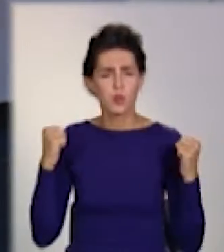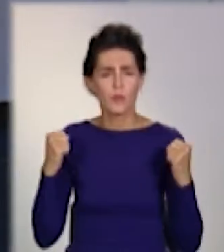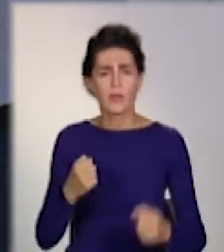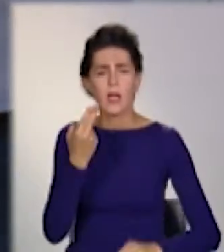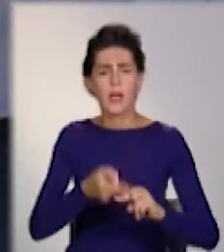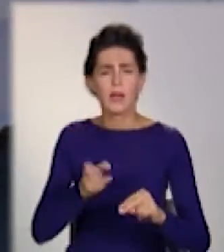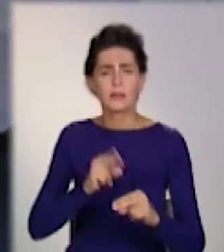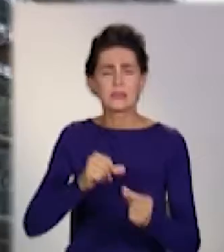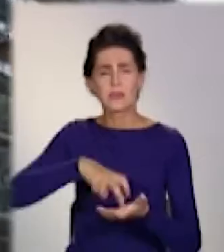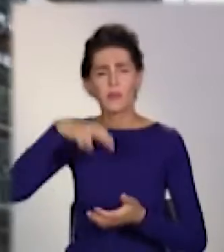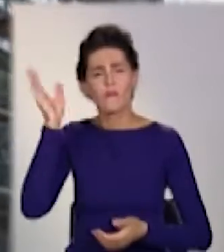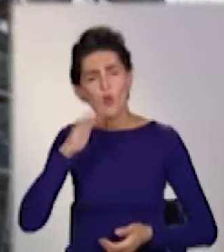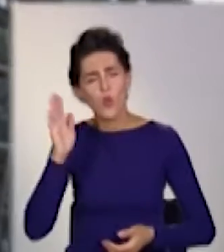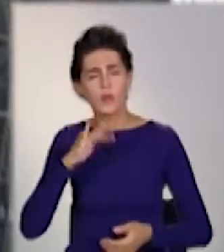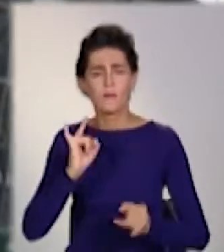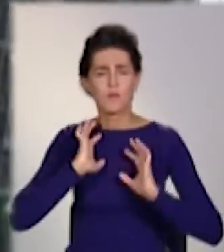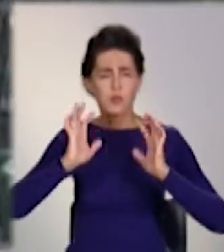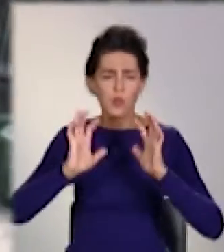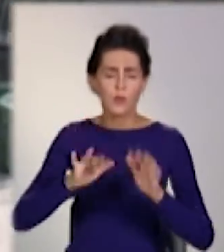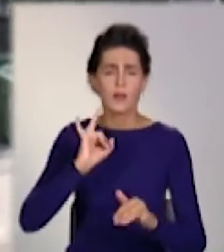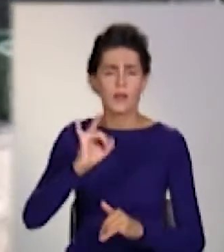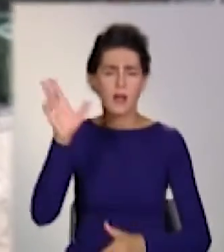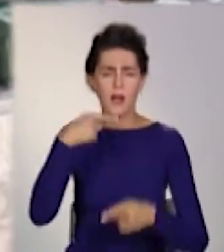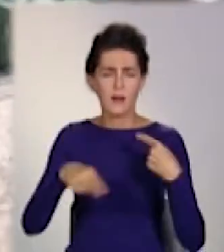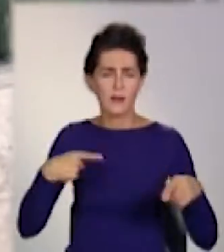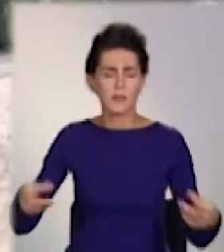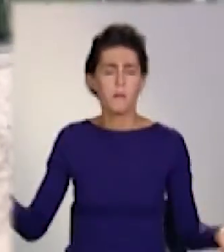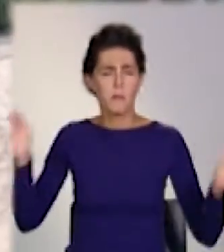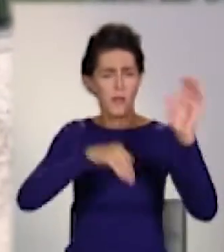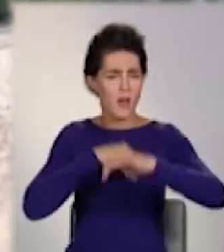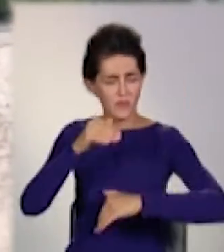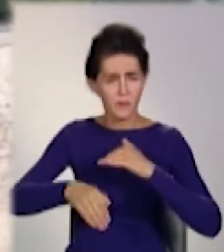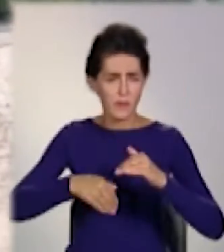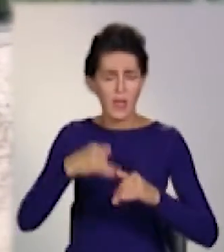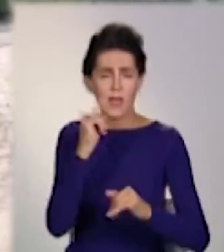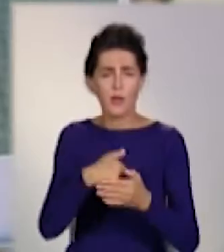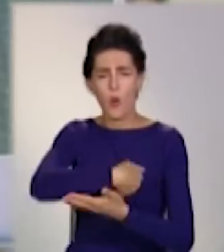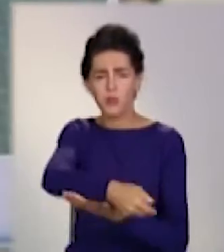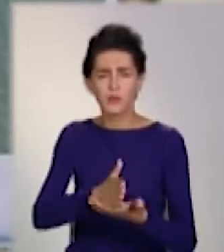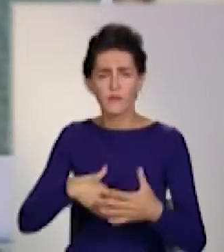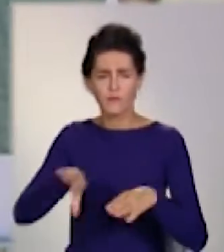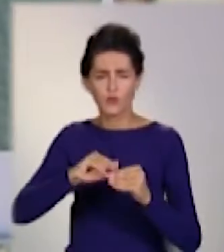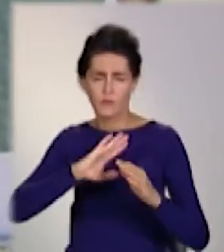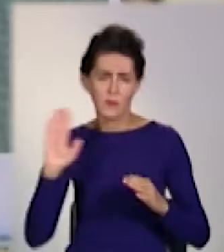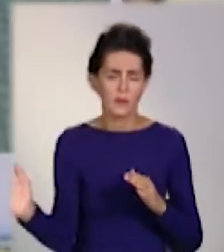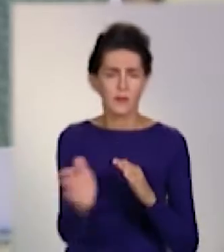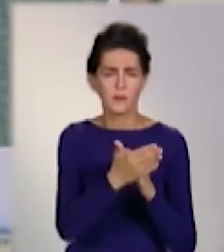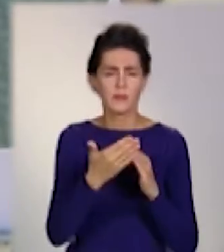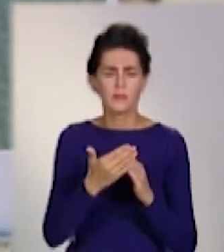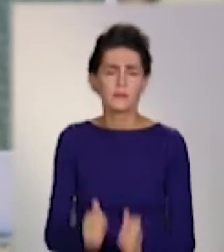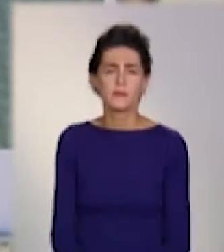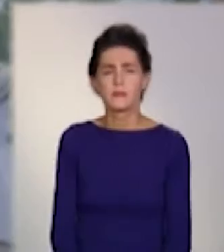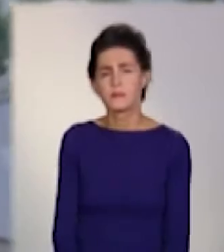яких стрибки у воду, водне поло та синхронне плавання. Займаються і облаштуванням території. Плануємо